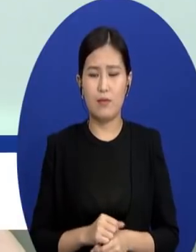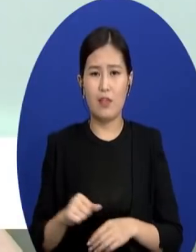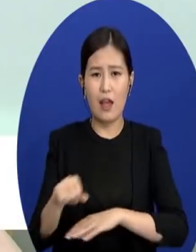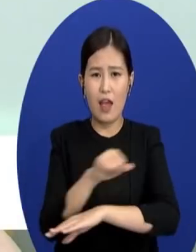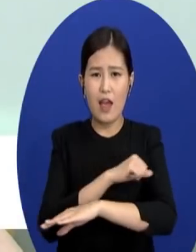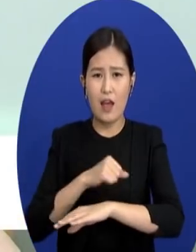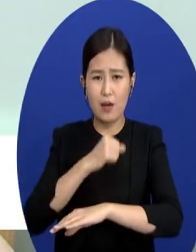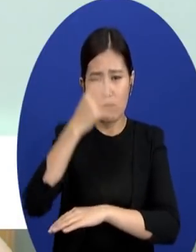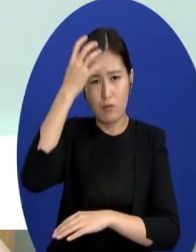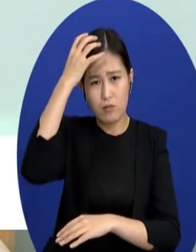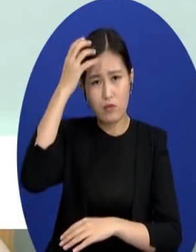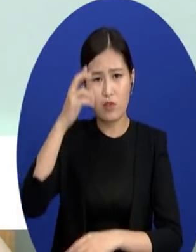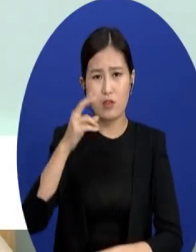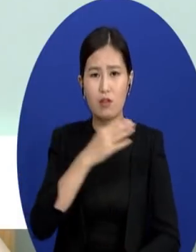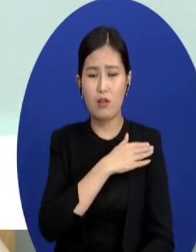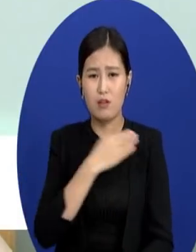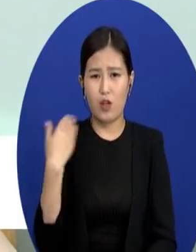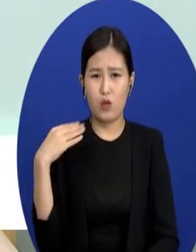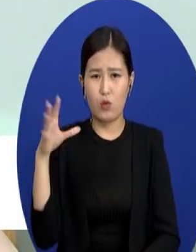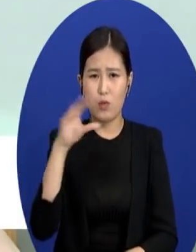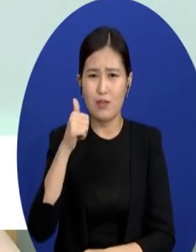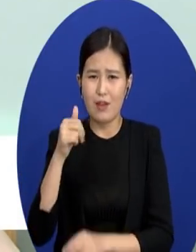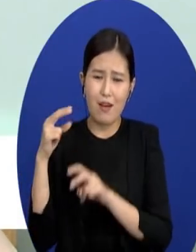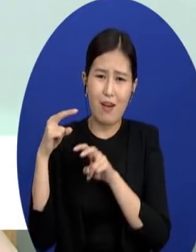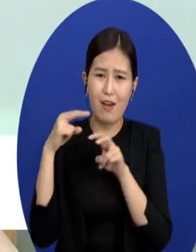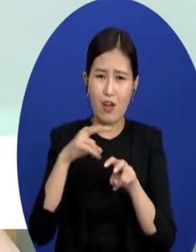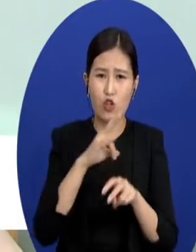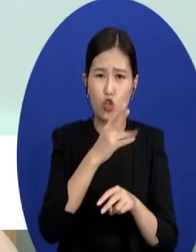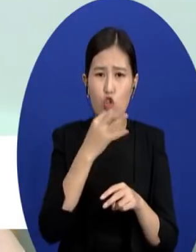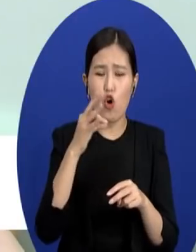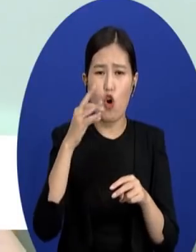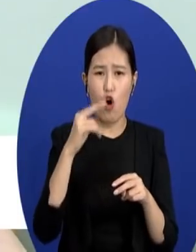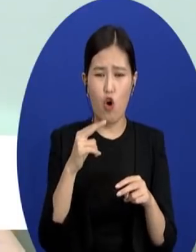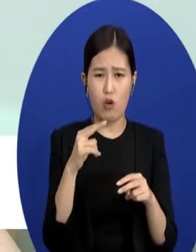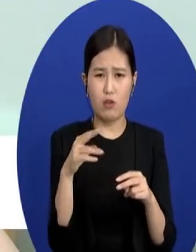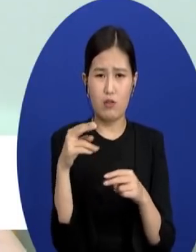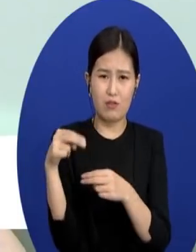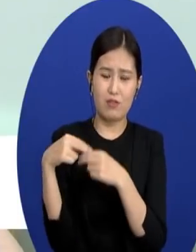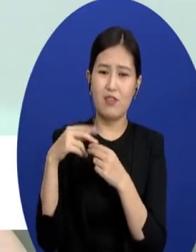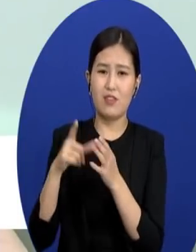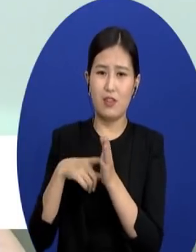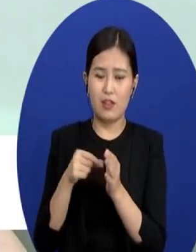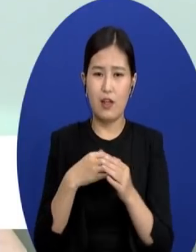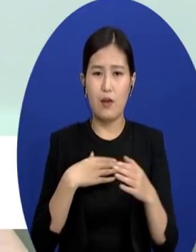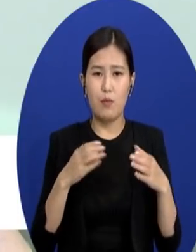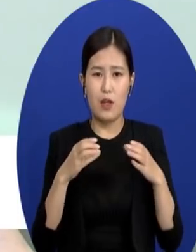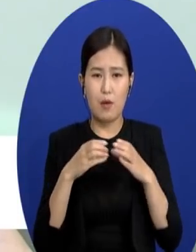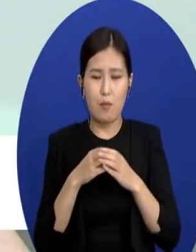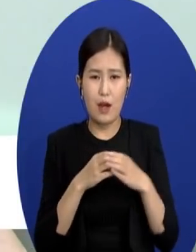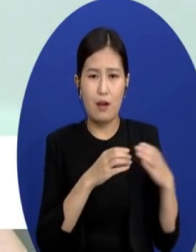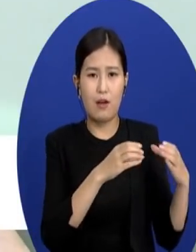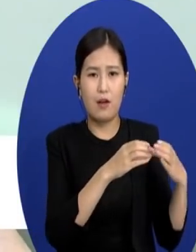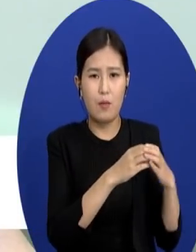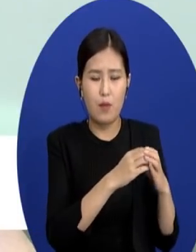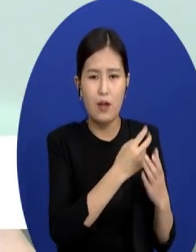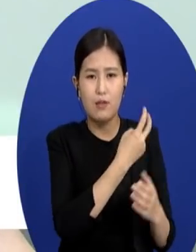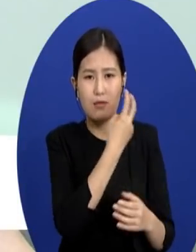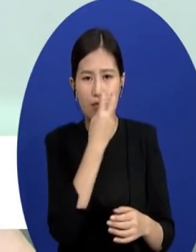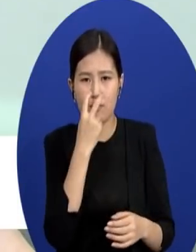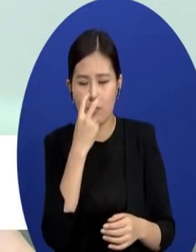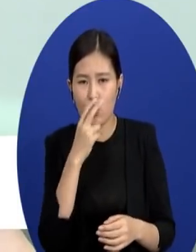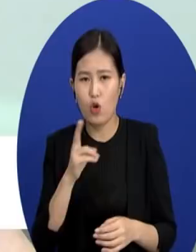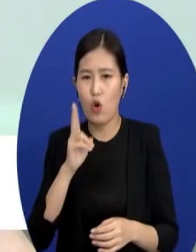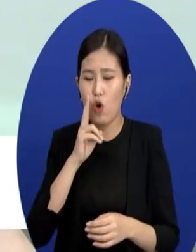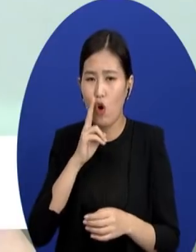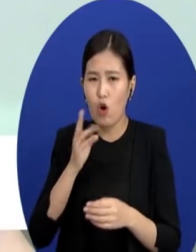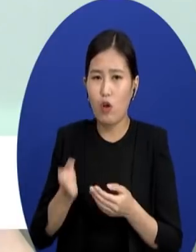энэ асуудалд бас нэлээ анхааралтай хандаад нөөц бариудыг бол бас бэлдэх шаардлагатай. Хэдийгээр хамтарсан баг тухайн орон нутгаас ингээд хяналт тавиад шаардлагатай хоол